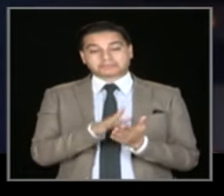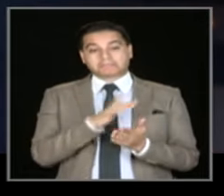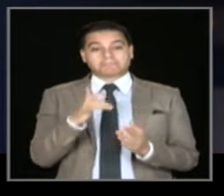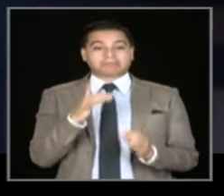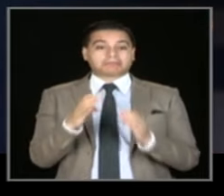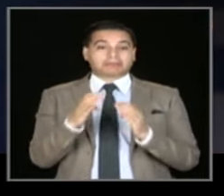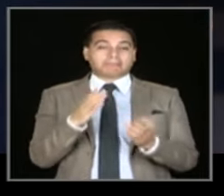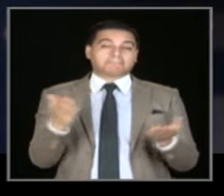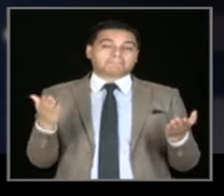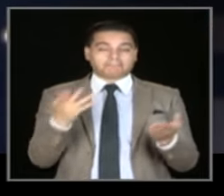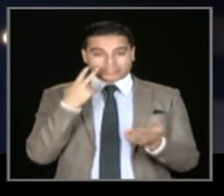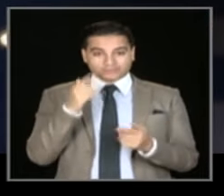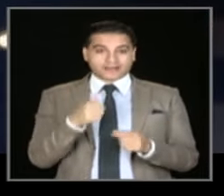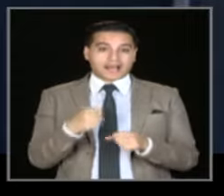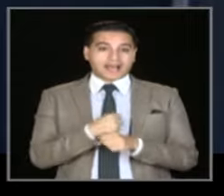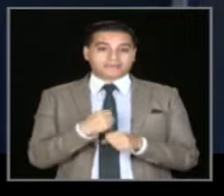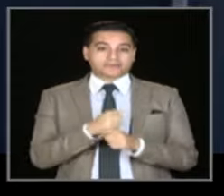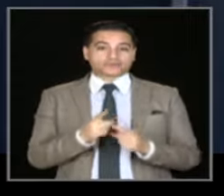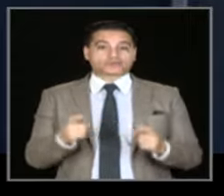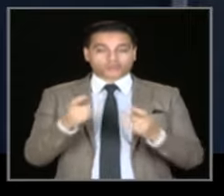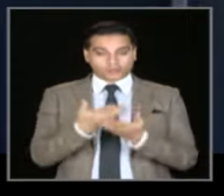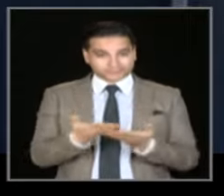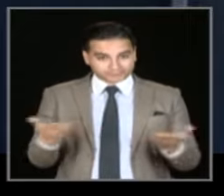وطبعا هيبقى ليها دور كبير في ماتش النهاردة.